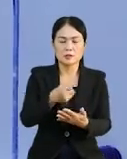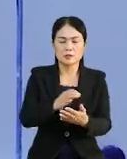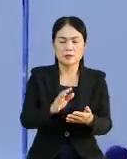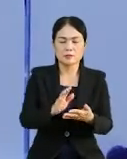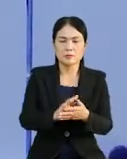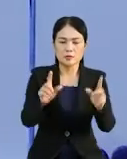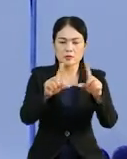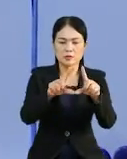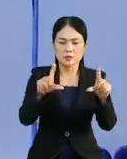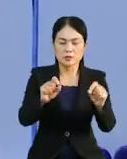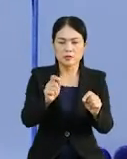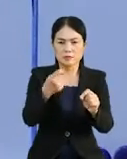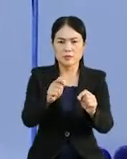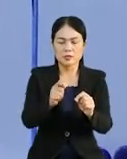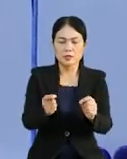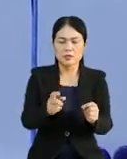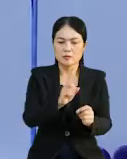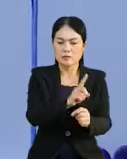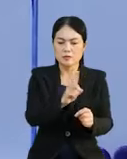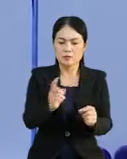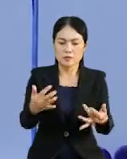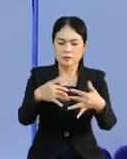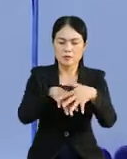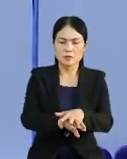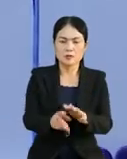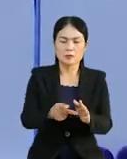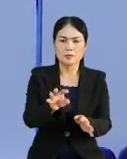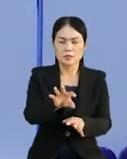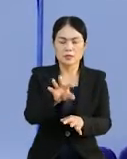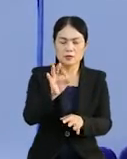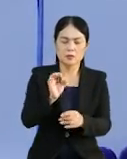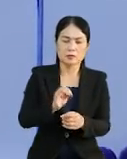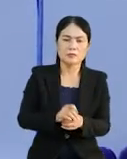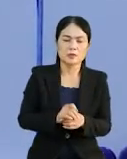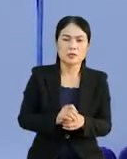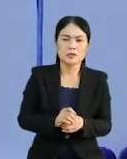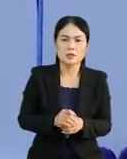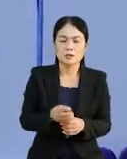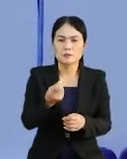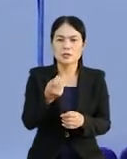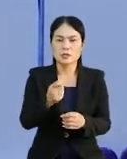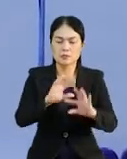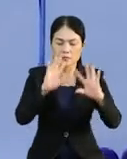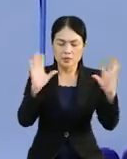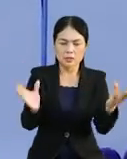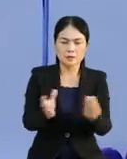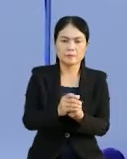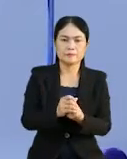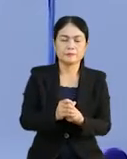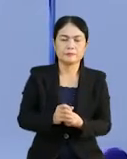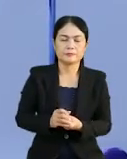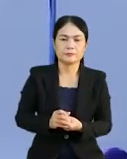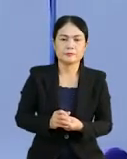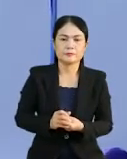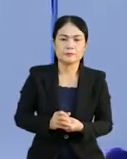này cổ đá phạ này mùi bên chỗ khía. Đầm bây đâu ấy khai con, cứ rộp tực phạ xạ rộp.